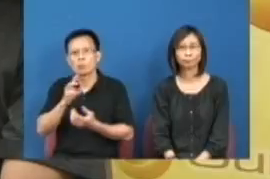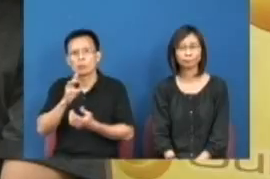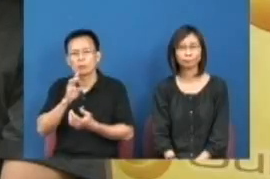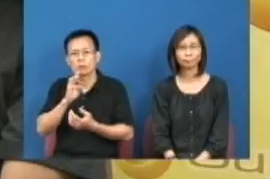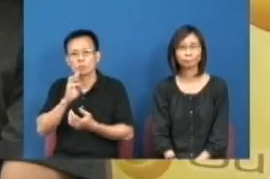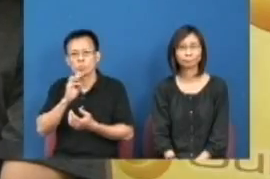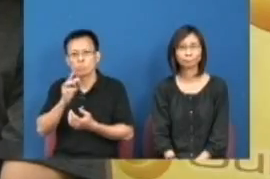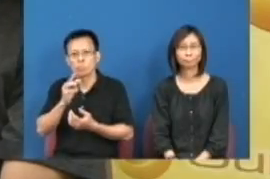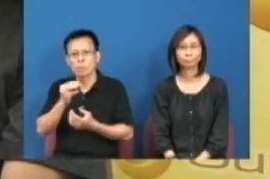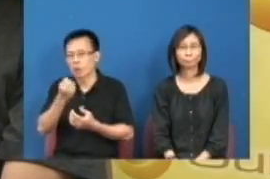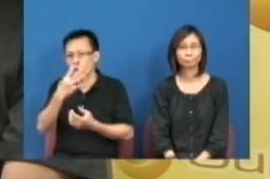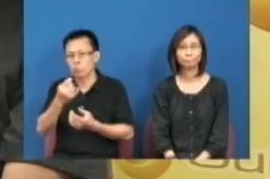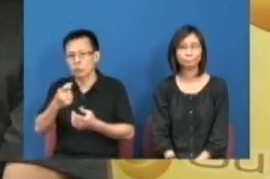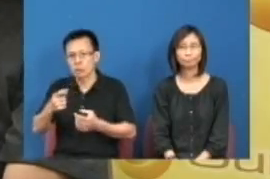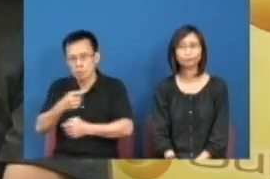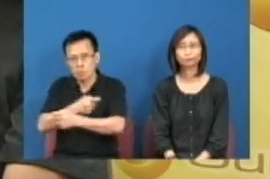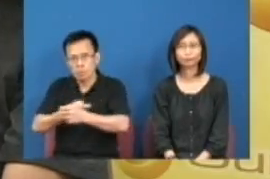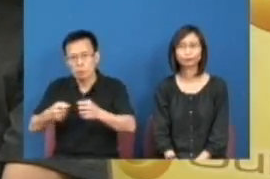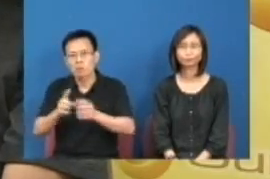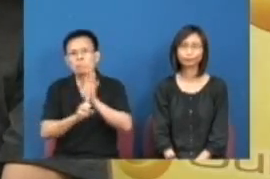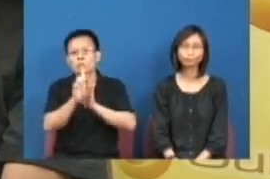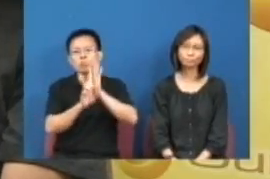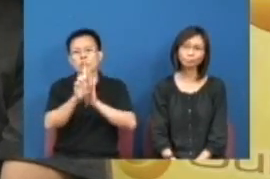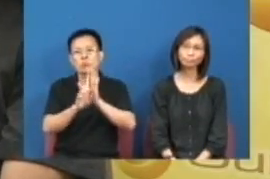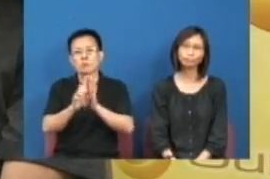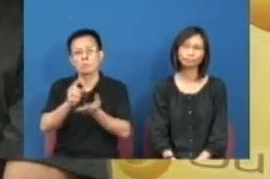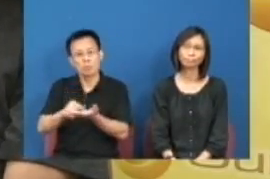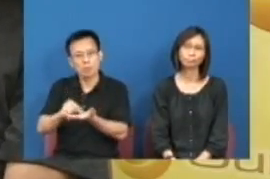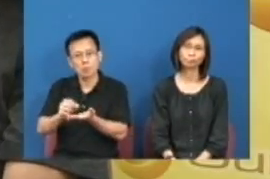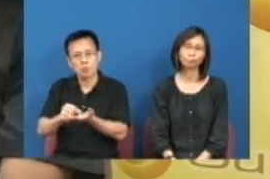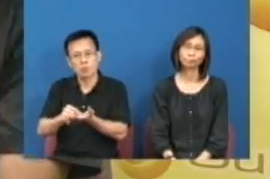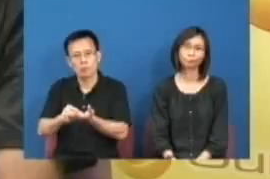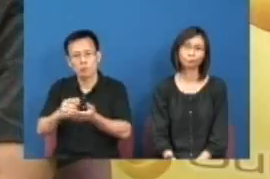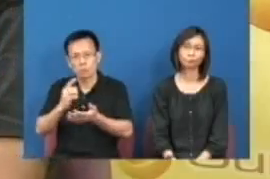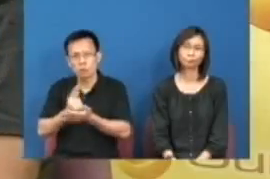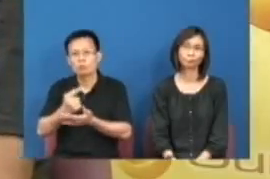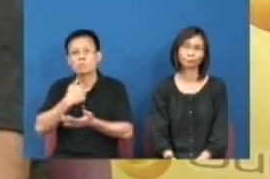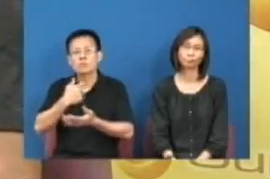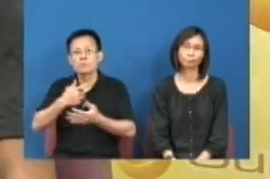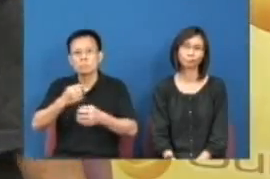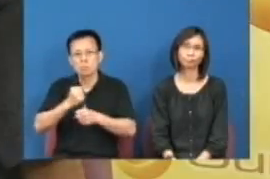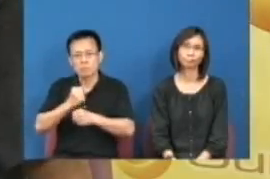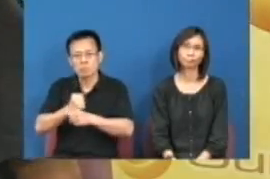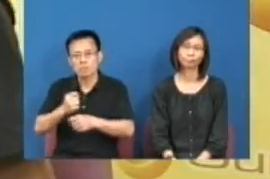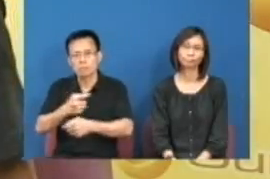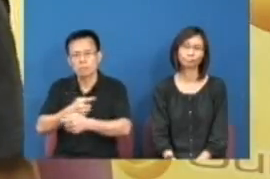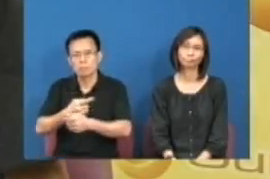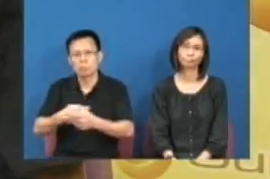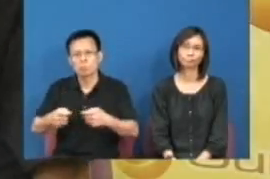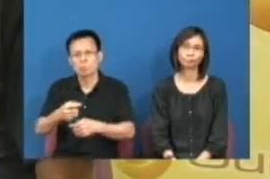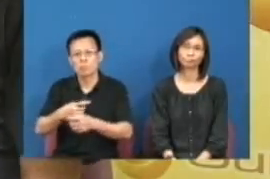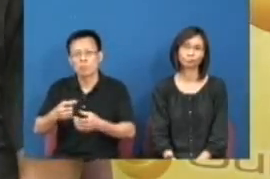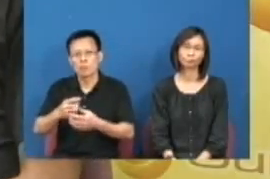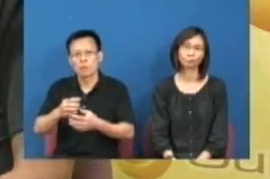以金融地產為一個主要的業務的話，那兩種內地融合就即使變成是